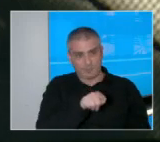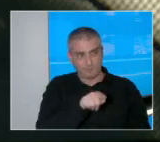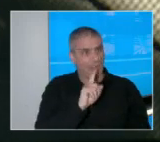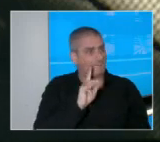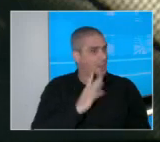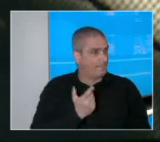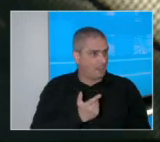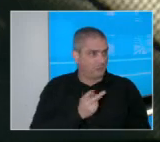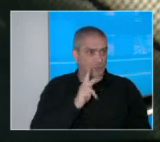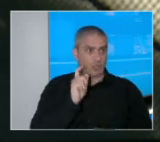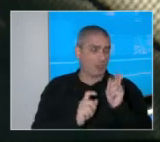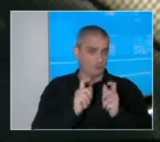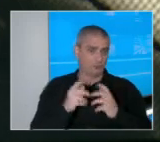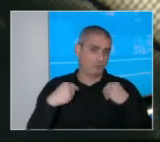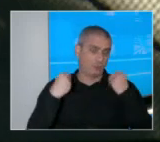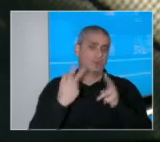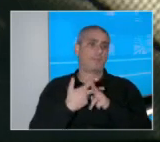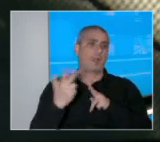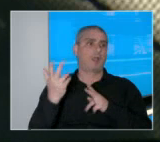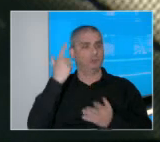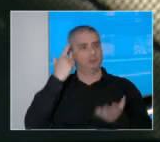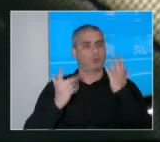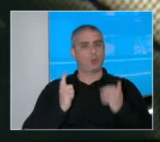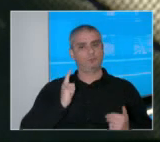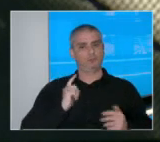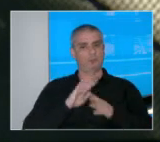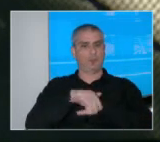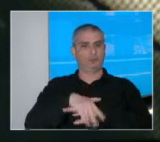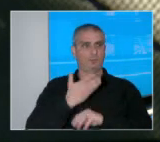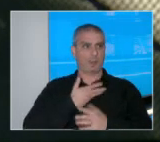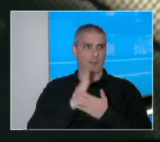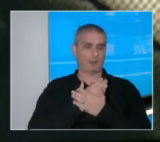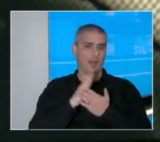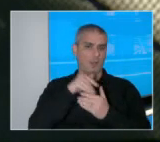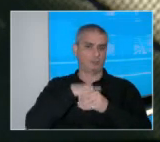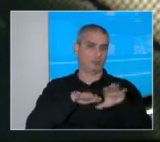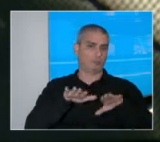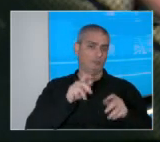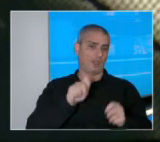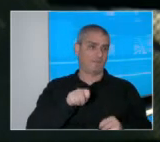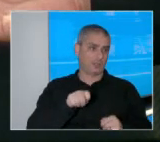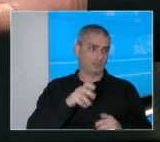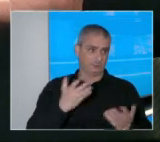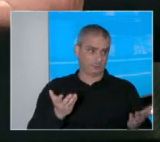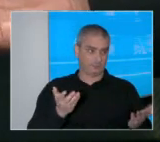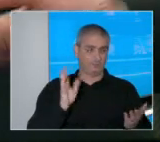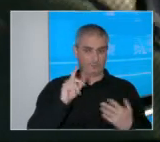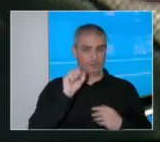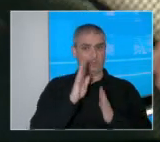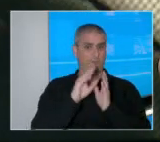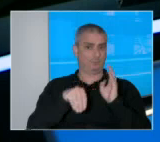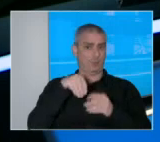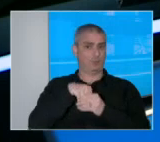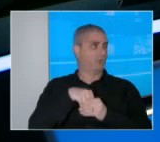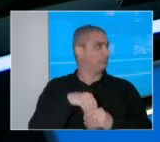רק מה? יש אנשים שנותנים אך ורק לשיקולים פרסונליים להשפיע על קבלת ההחלטות שלהם בממשלה ובכנסת, וגם באים לבוחר